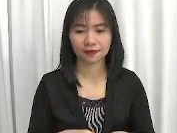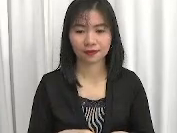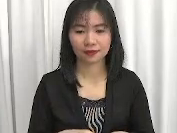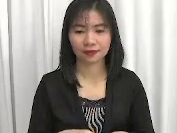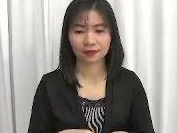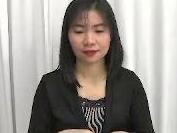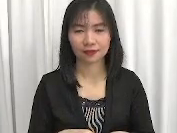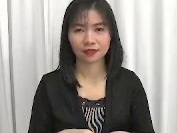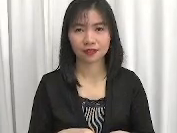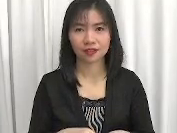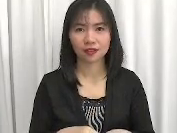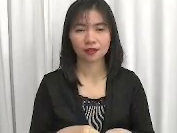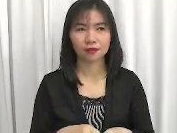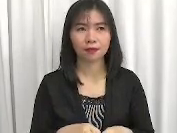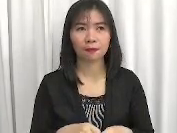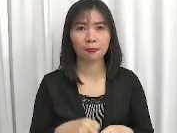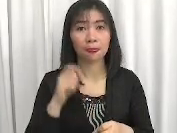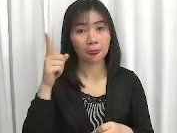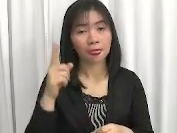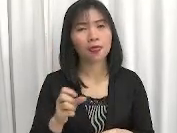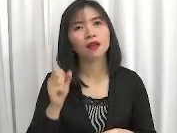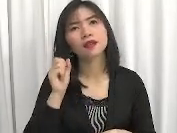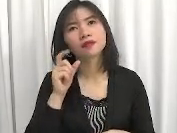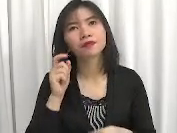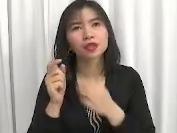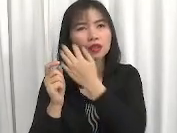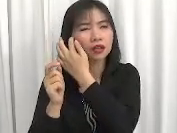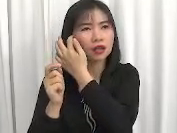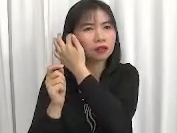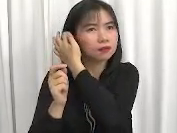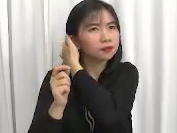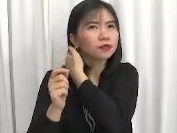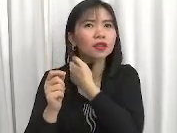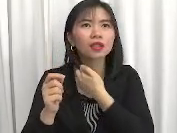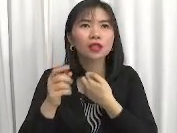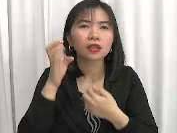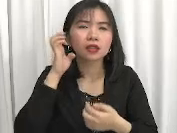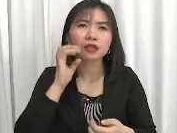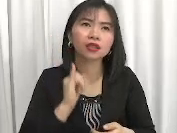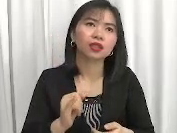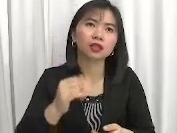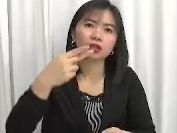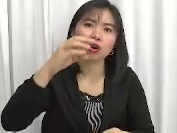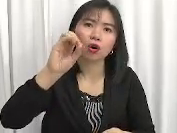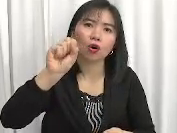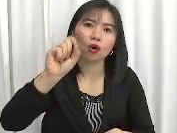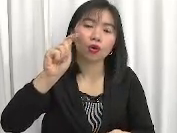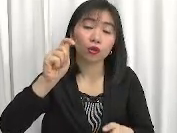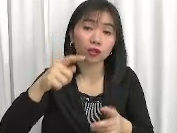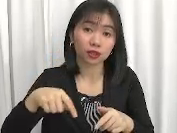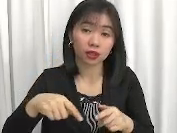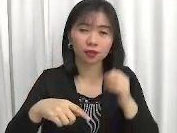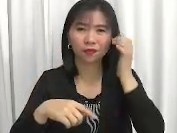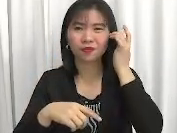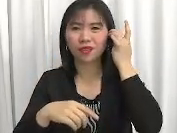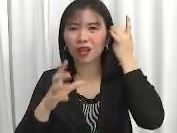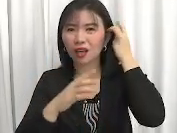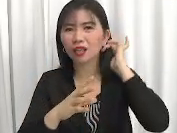Cynthia, nag-host siya rito bilang isang ina. Sabi ko, huwag kang mahihiya na sabihin